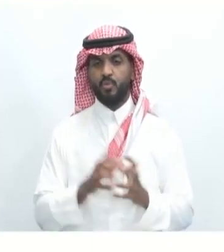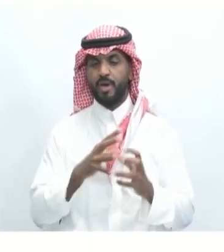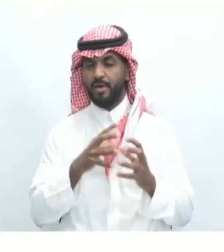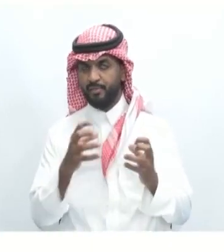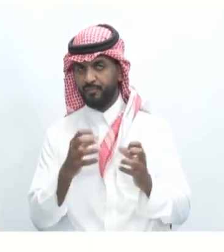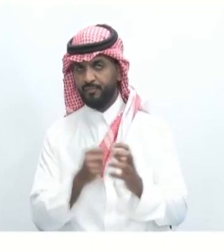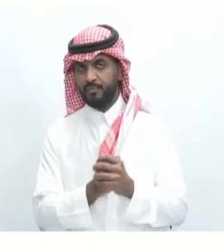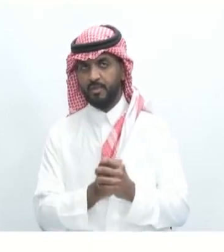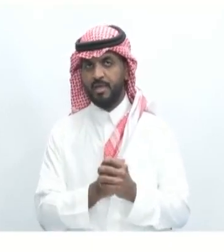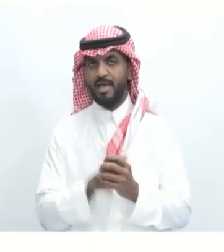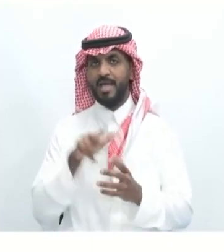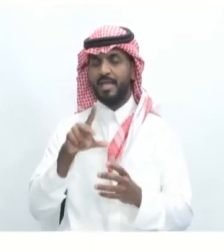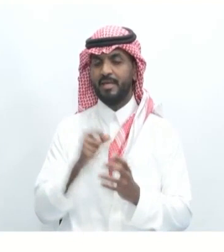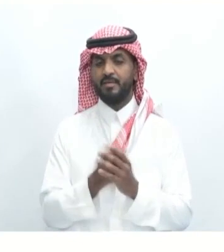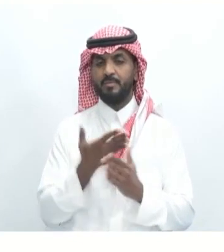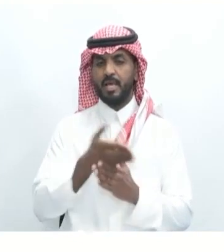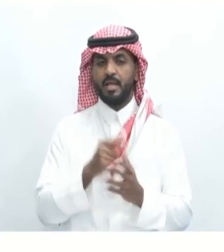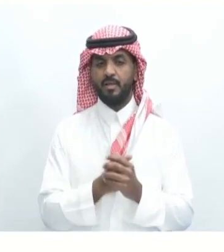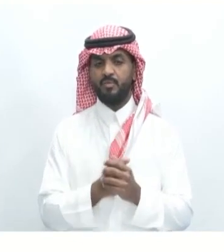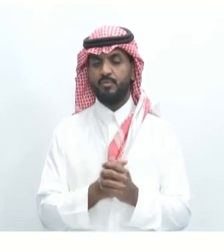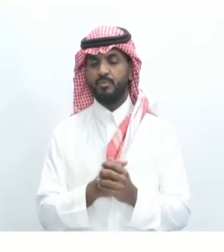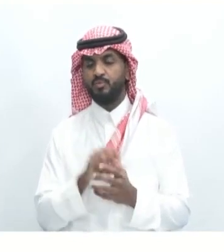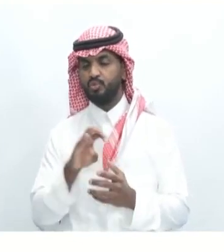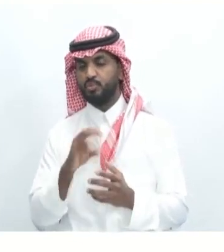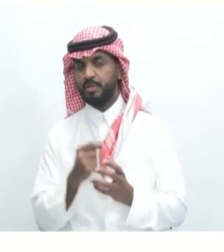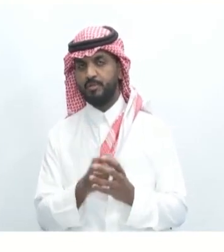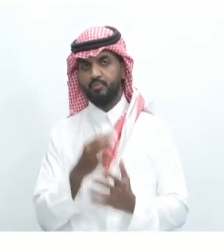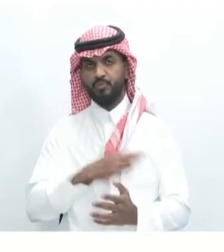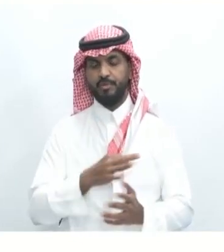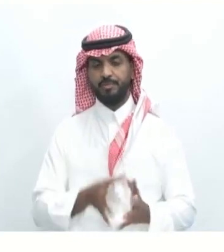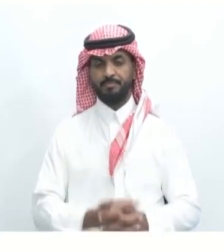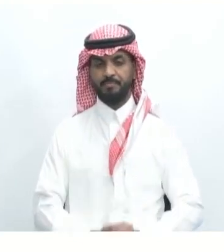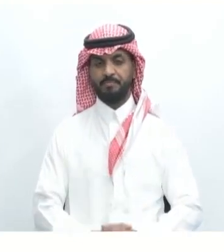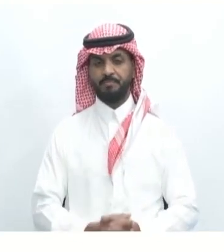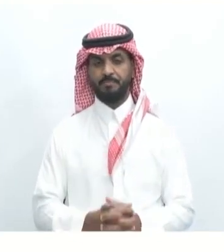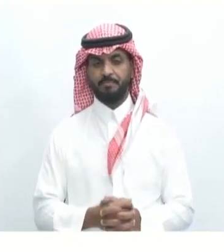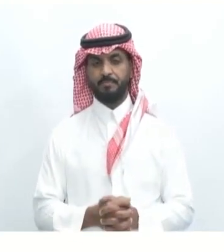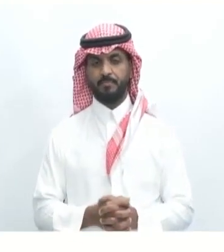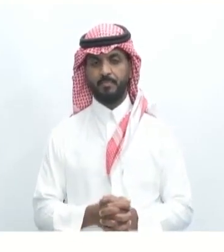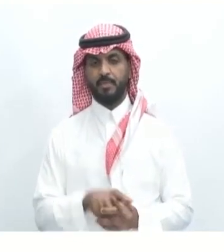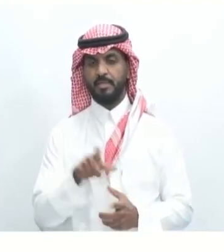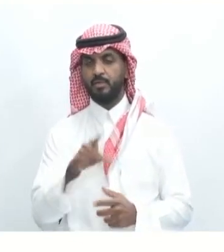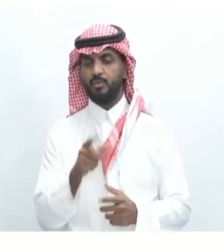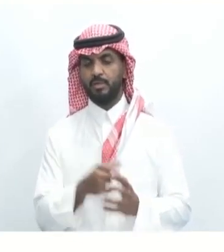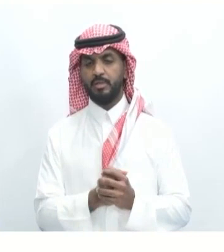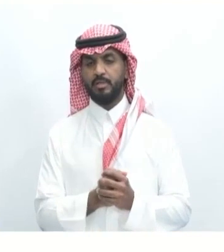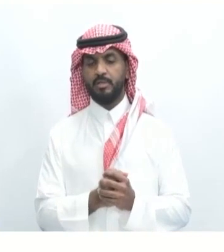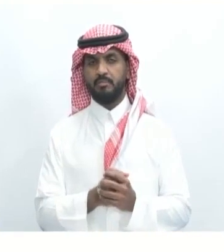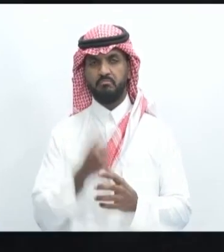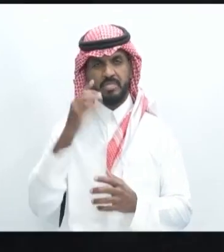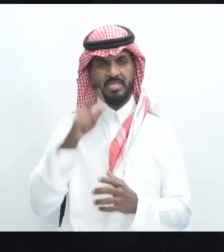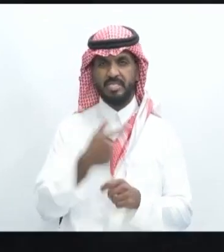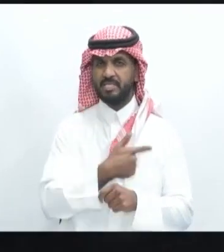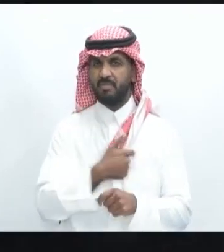النكرات الاتيه بال ثم ادخل كل كلمه في جمله مفيده اذا لدينا هنا نكره